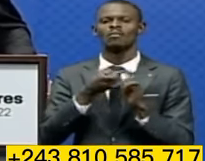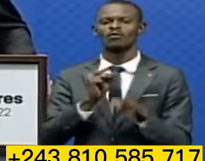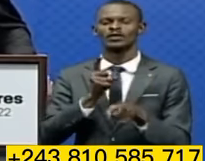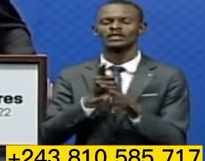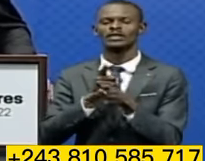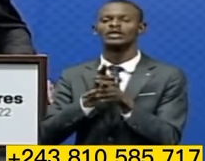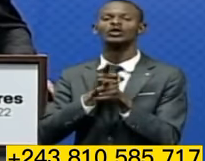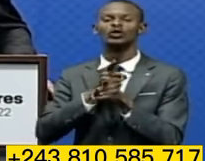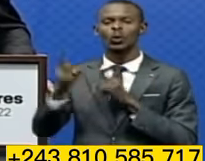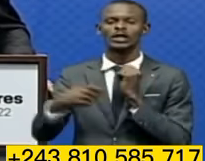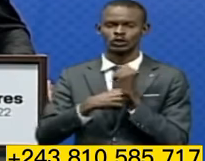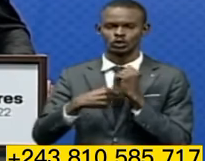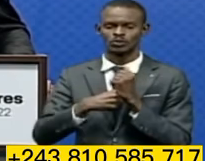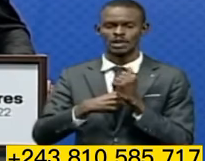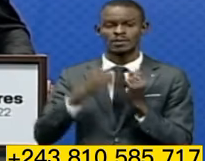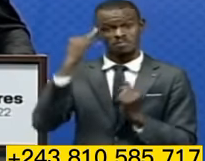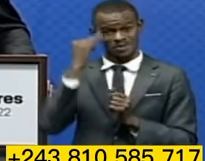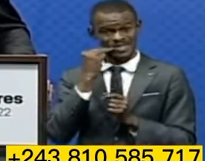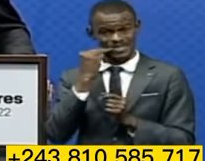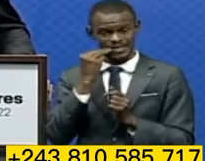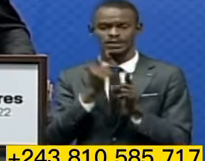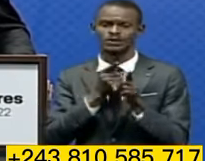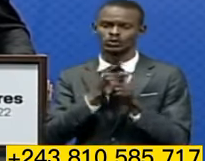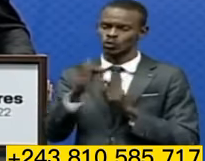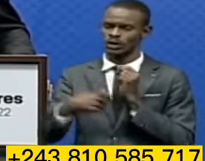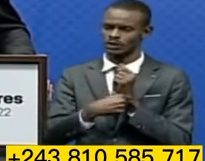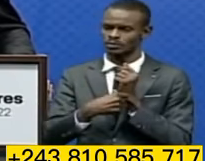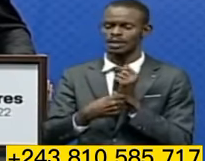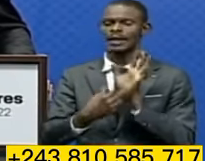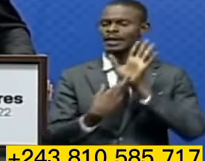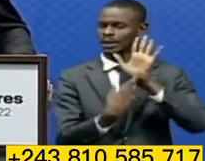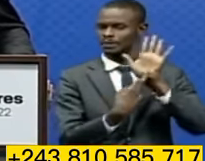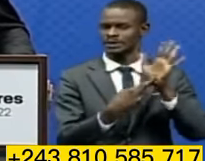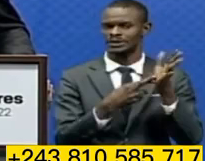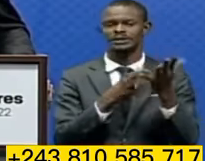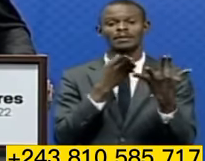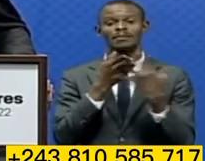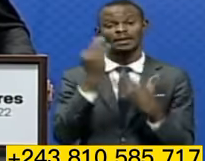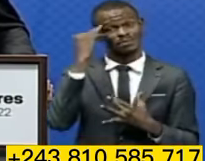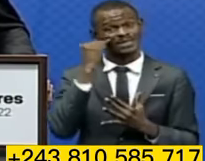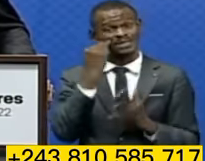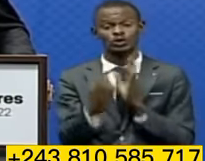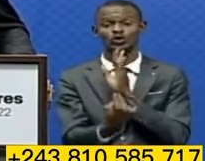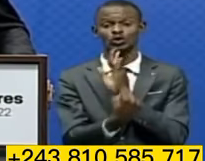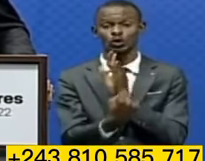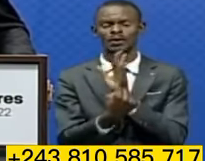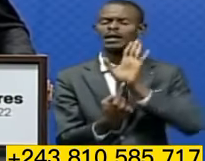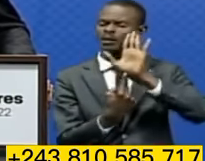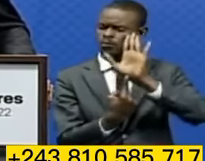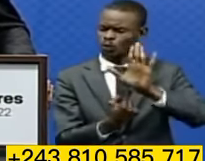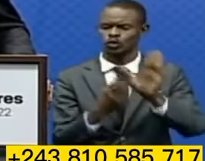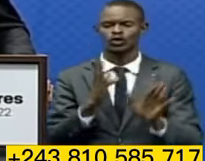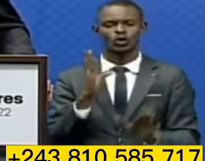humains, représenté par le ministre du Numérique, a présenté au Conseil le projet de loi fixant les principes